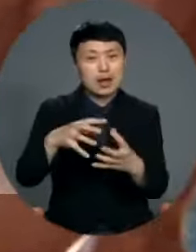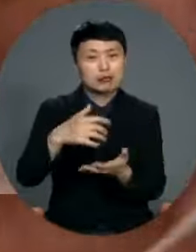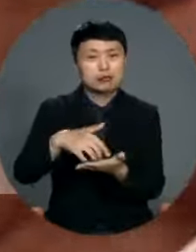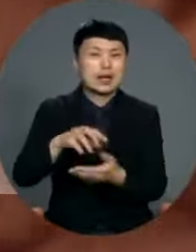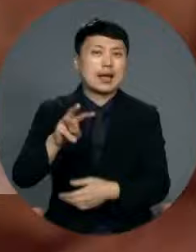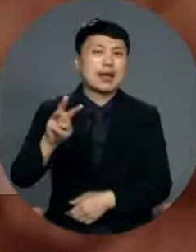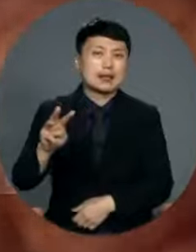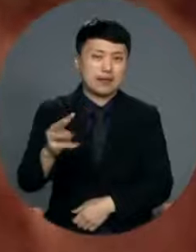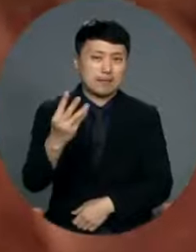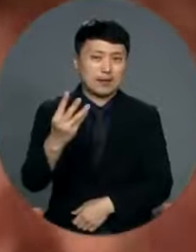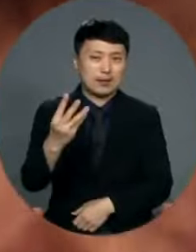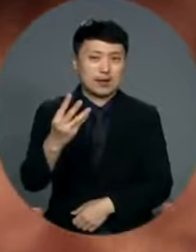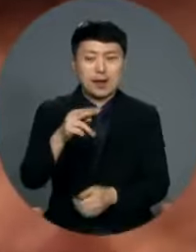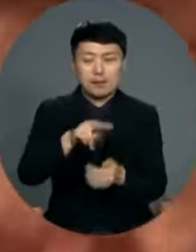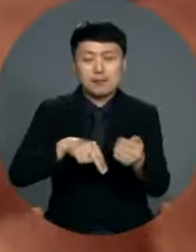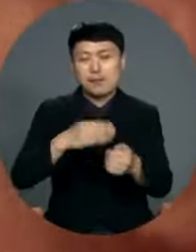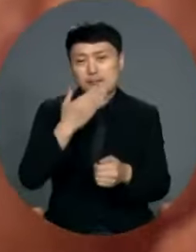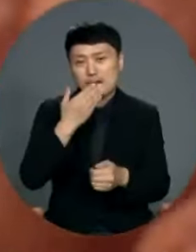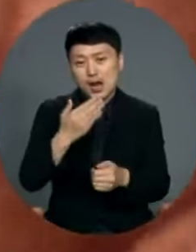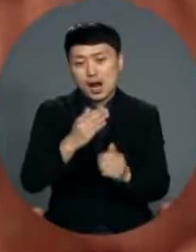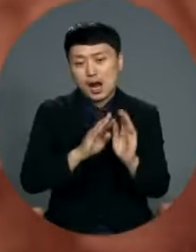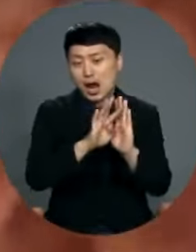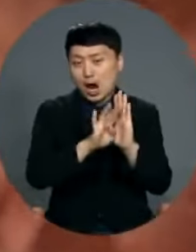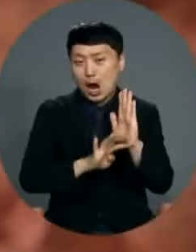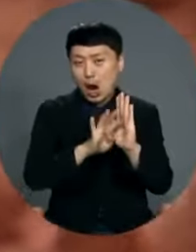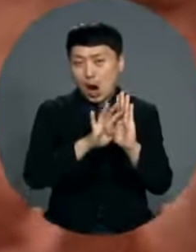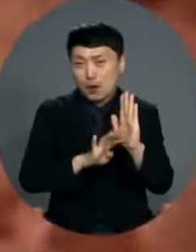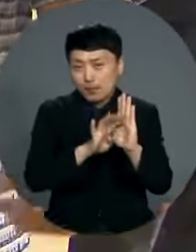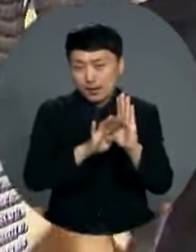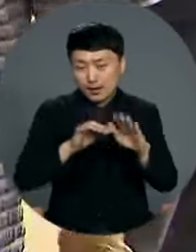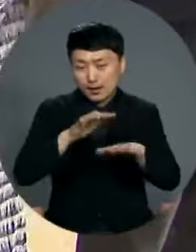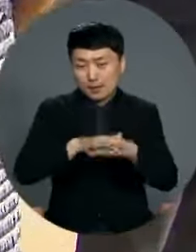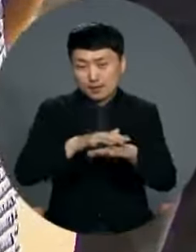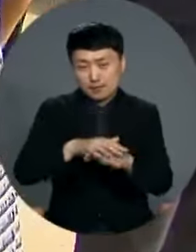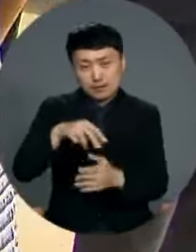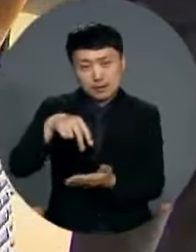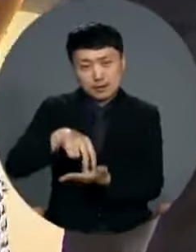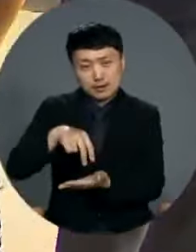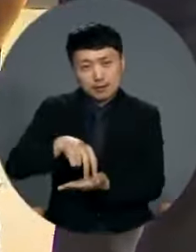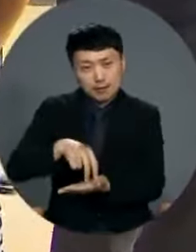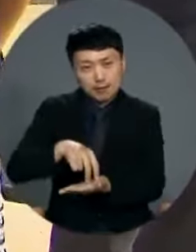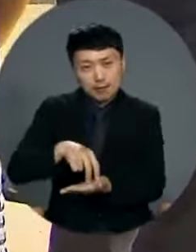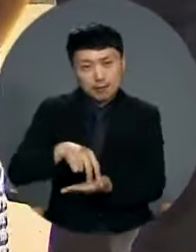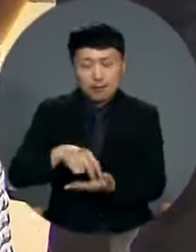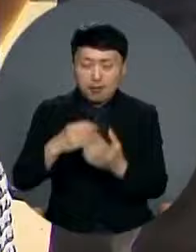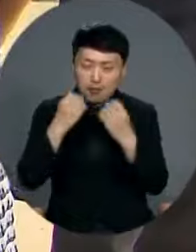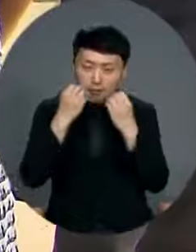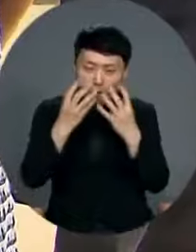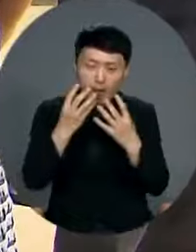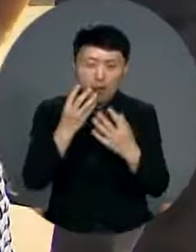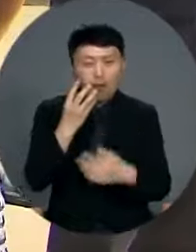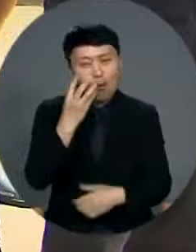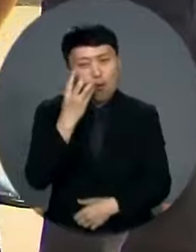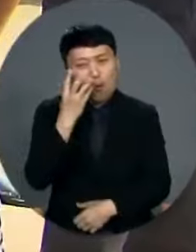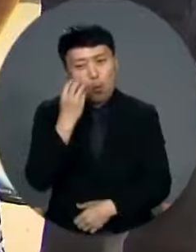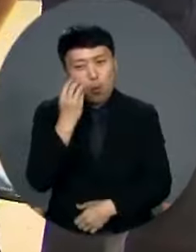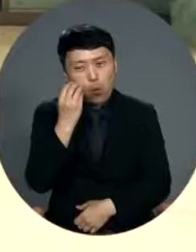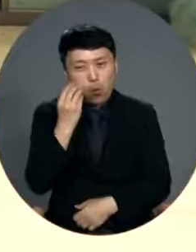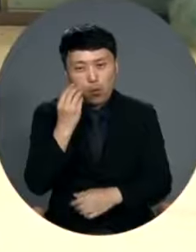있습니다. 낯선 경매 풍경을 접한 농민들의 얼굴엔 아직은 기대와 불안이